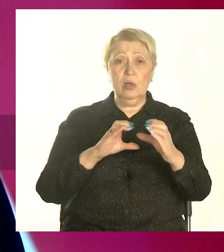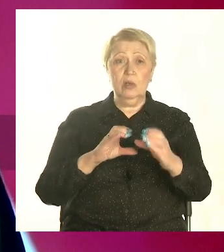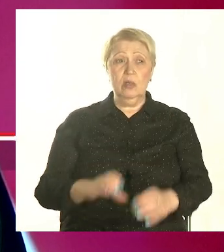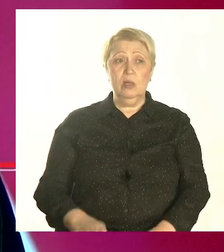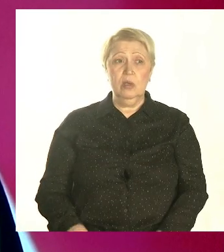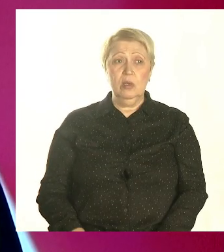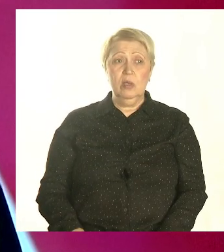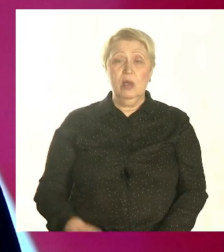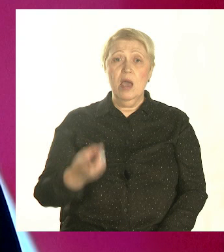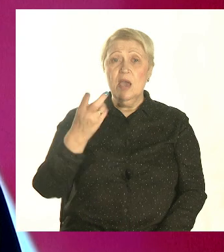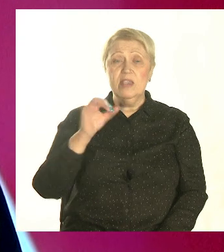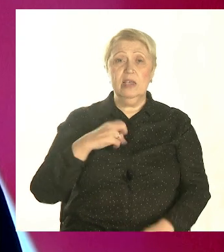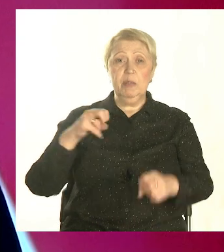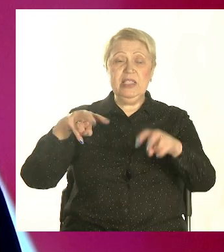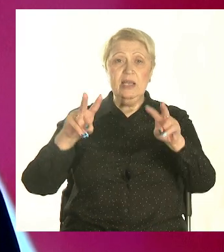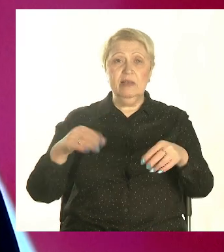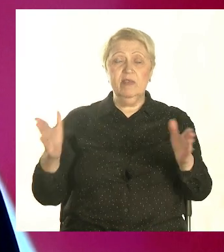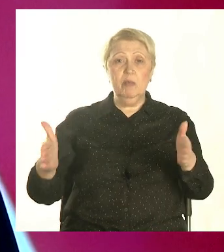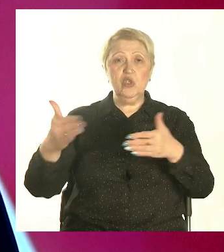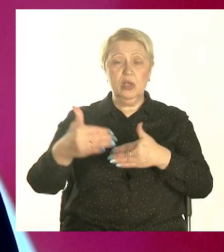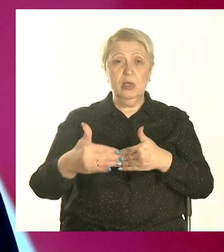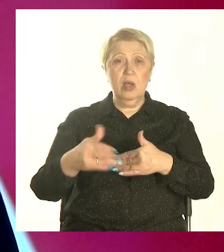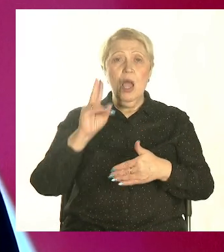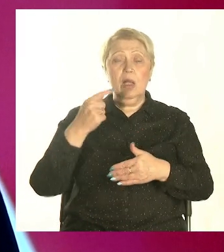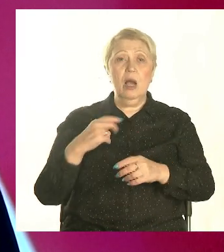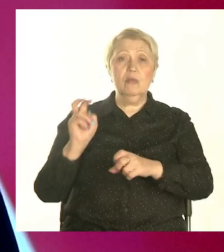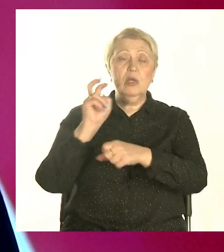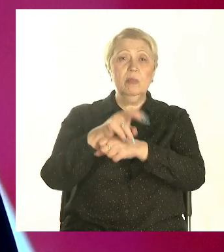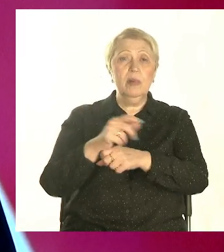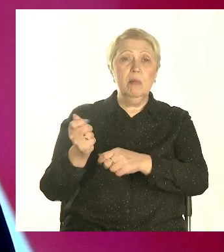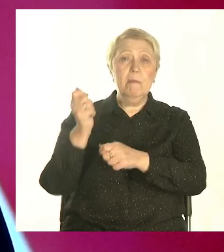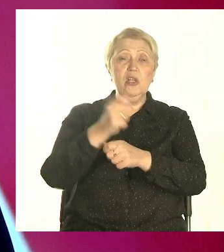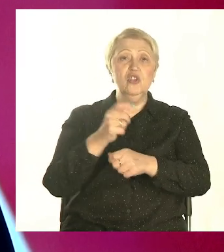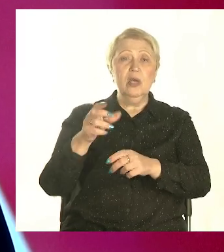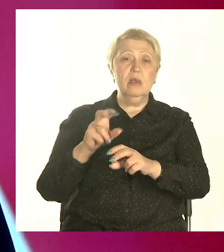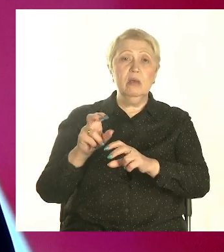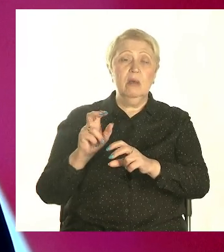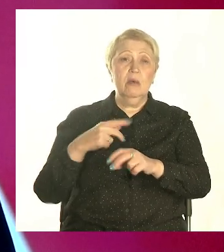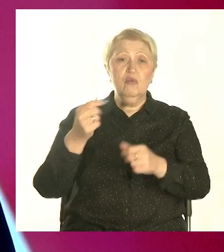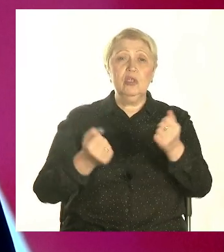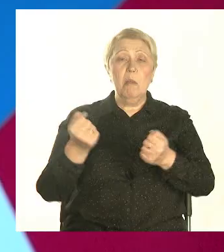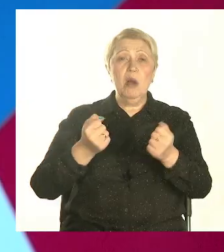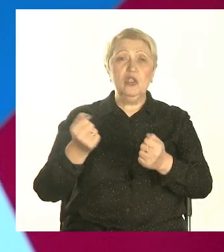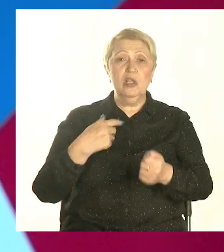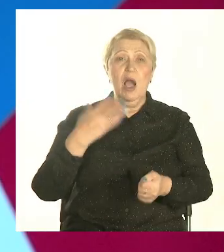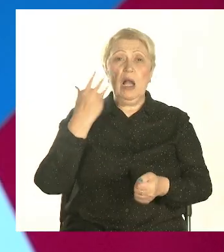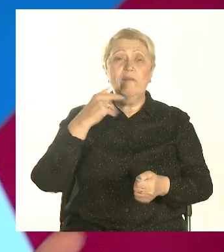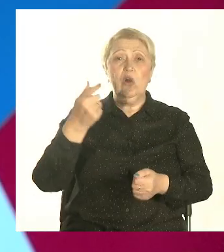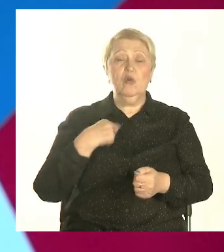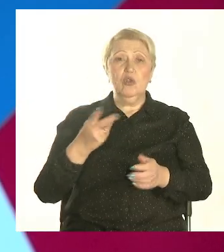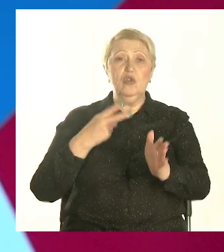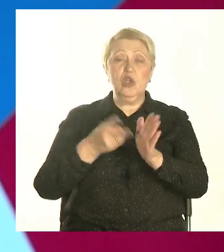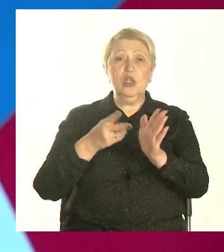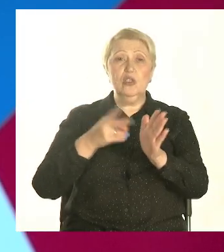желтые мешки. Не специализированные. Сейчас... Как это будет? Хорошо. Как заезжает, давайте на примере, заезжает в какой район, Владимир? В железнодорожный участок.